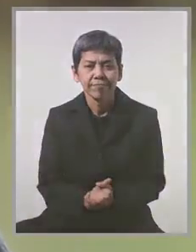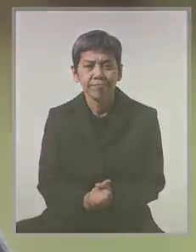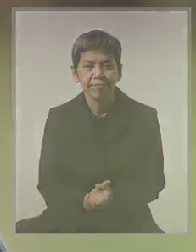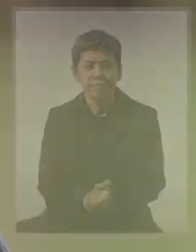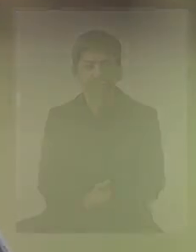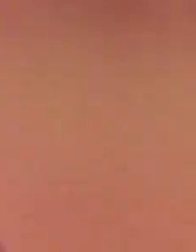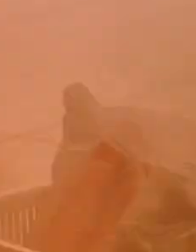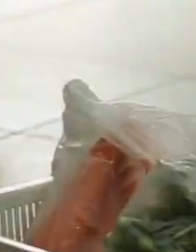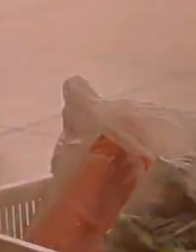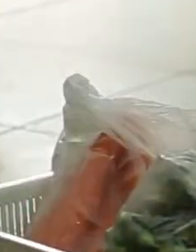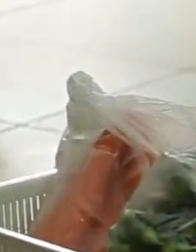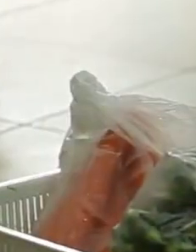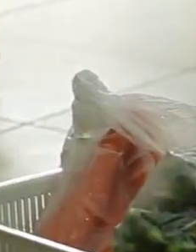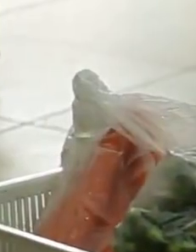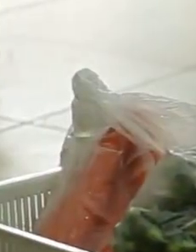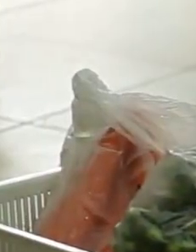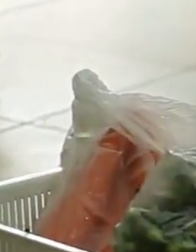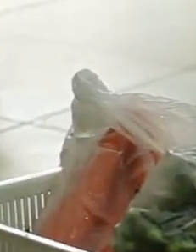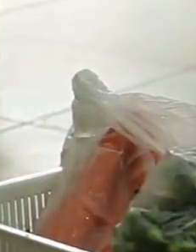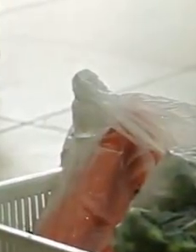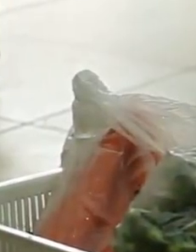ครับผม